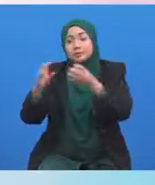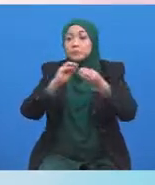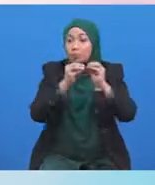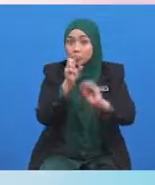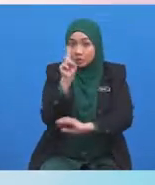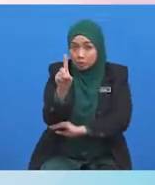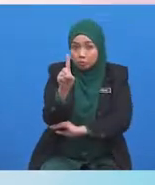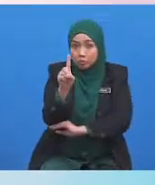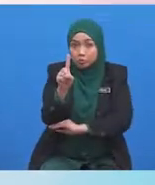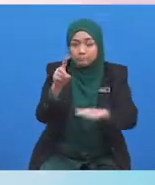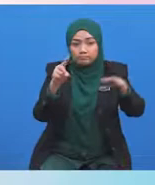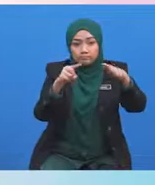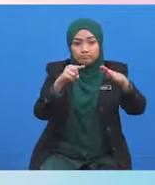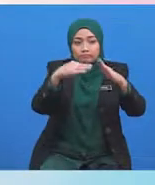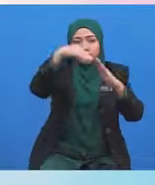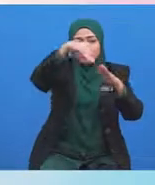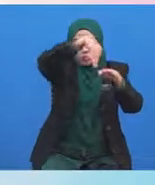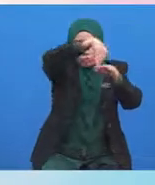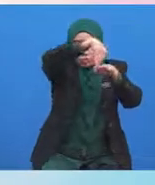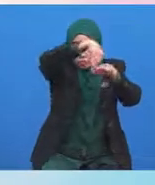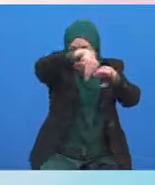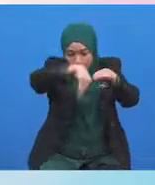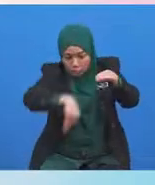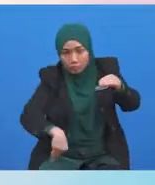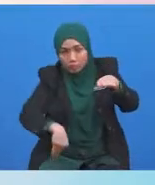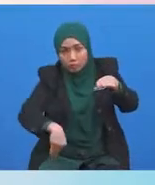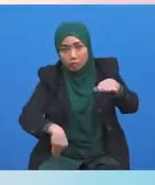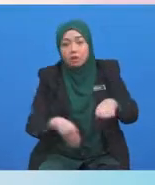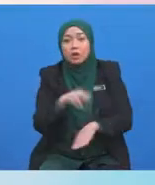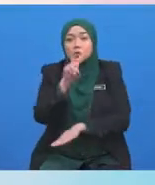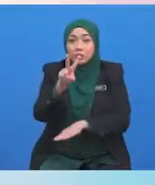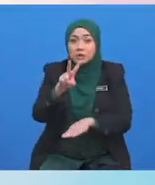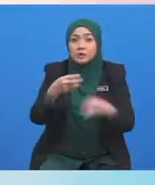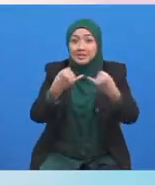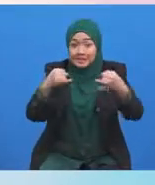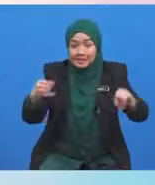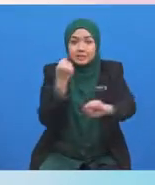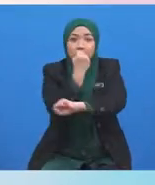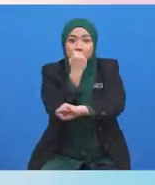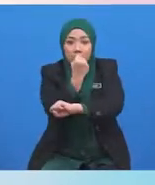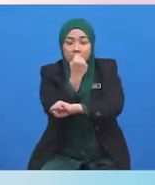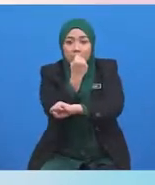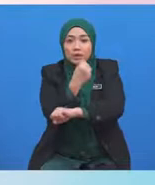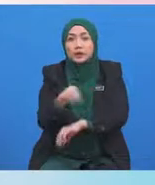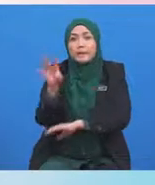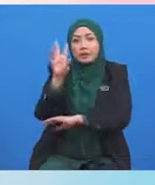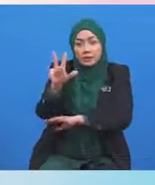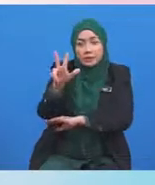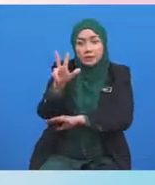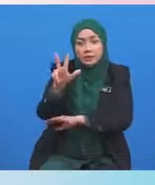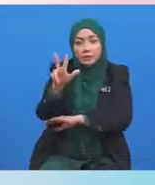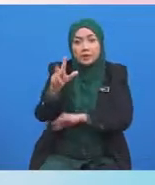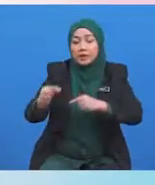pertama, kecerunan. Kedua, jenis batuan. Ketiga, gerakan tektonik.